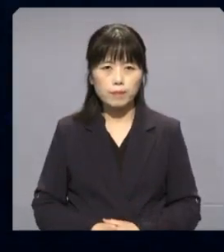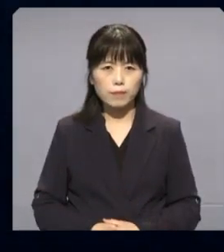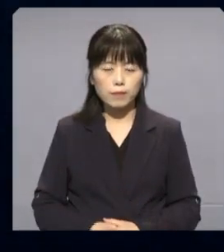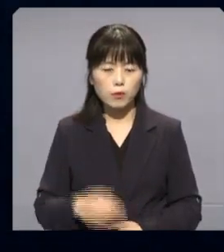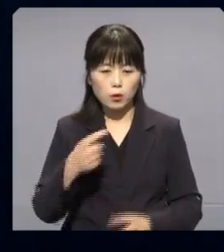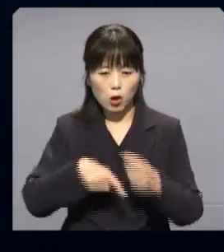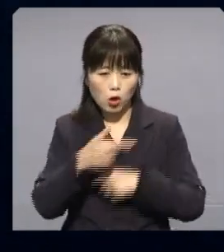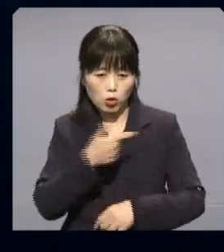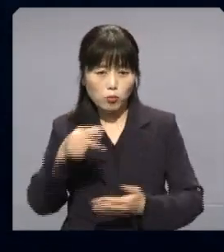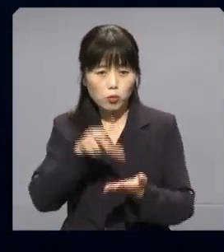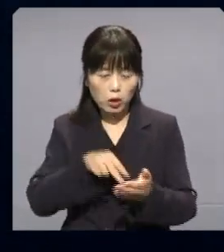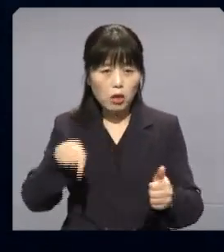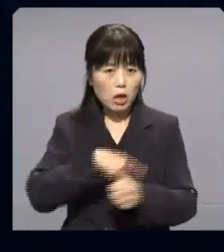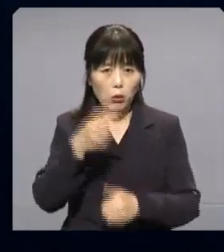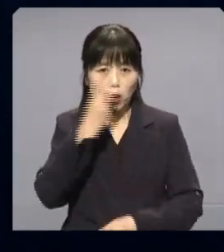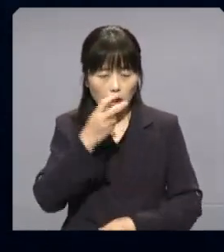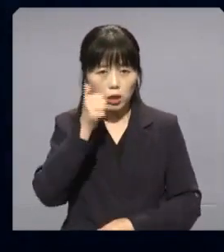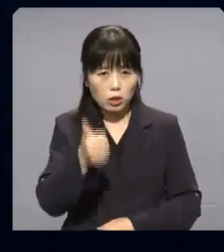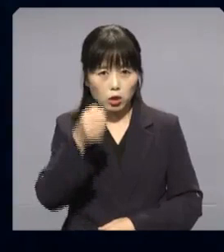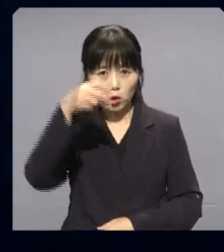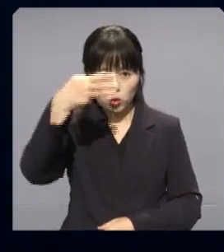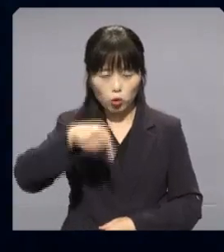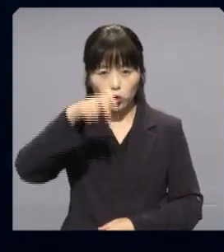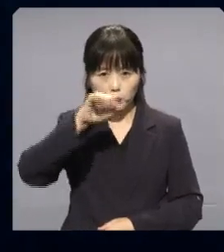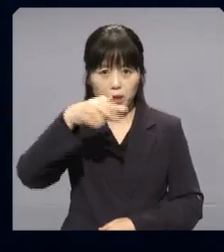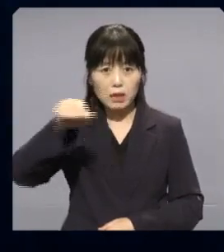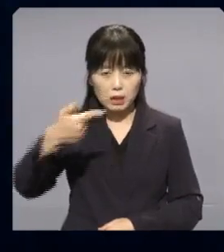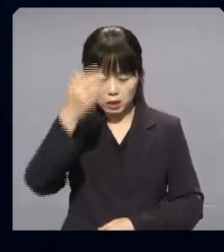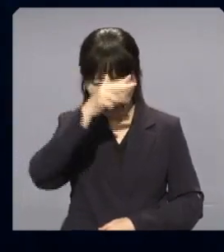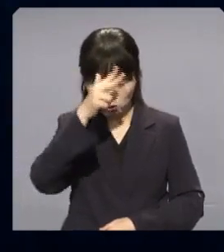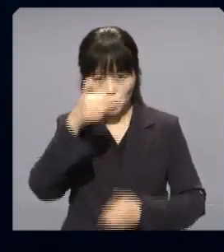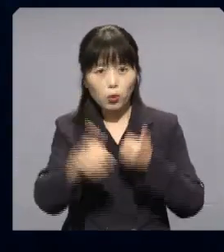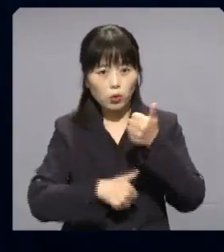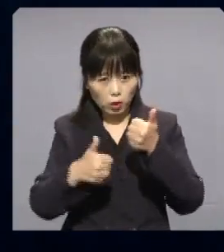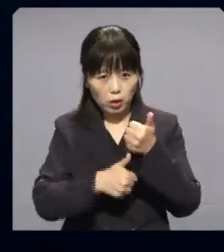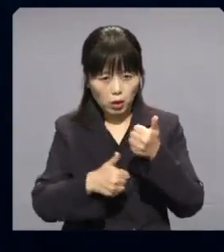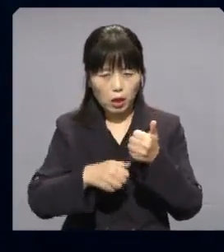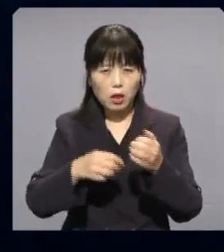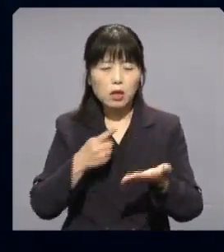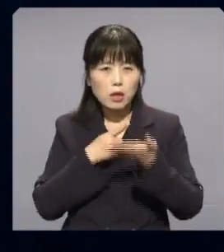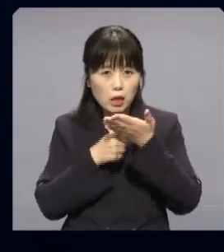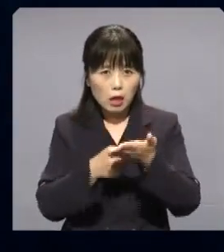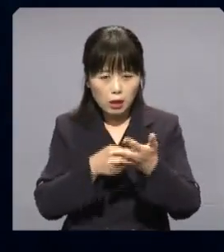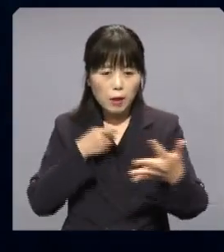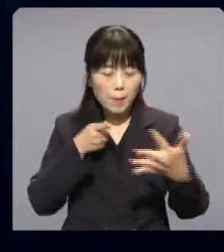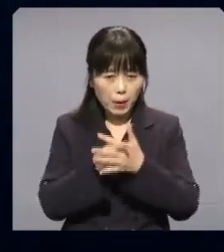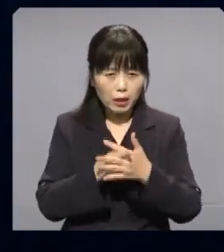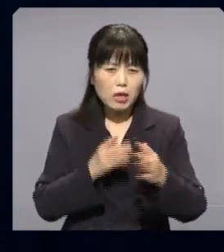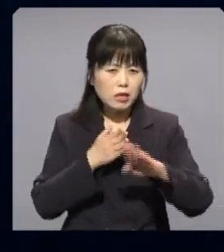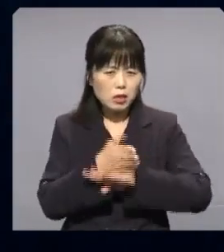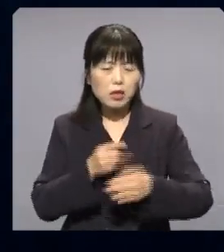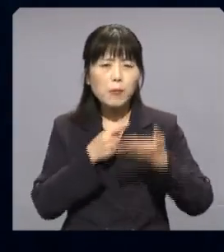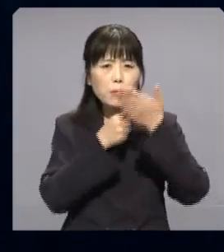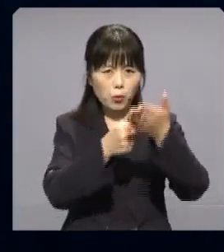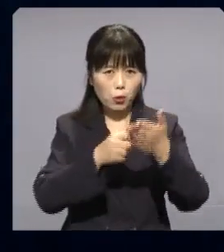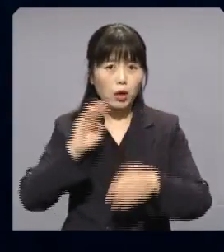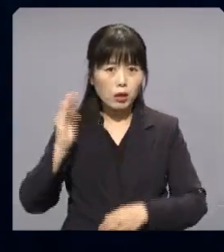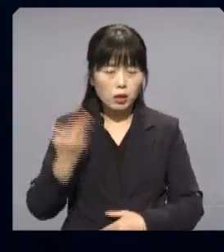더 큰 문제는 상황관리관이던 유미진 총경이 사고 상황을 뒤늦게 파악해 늑장 보고한